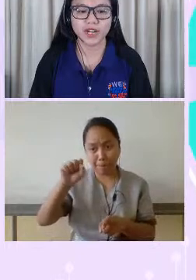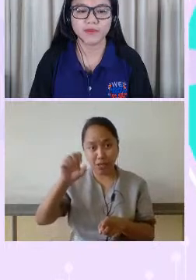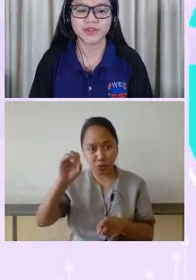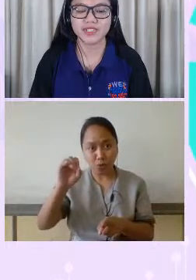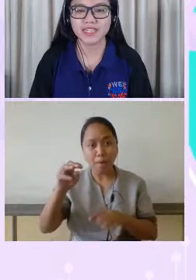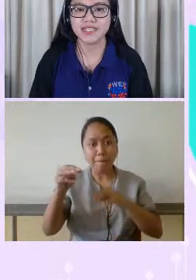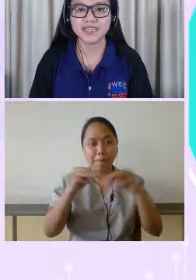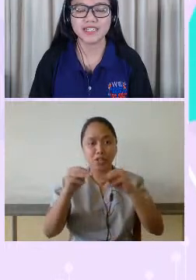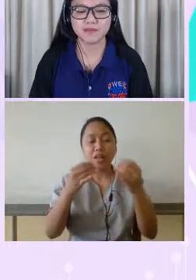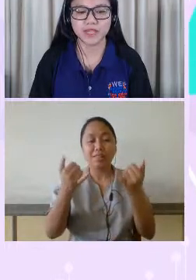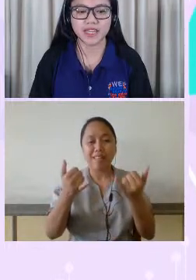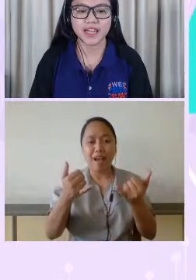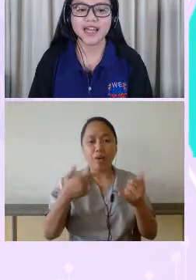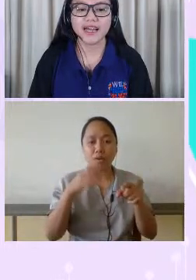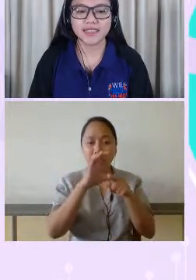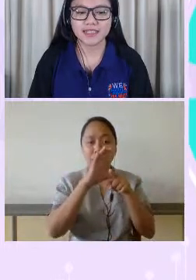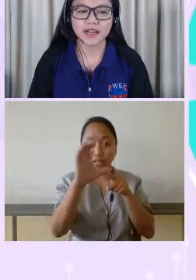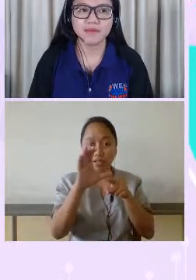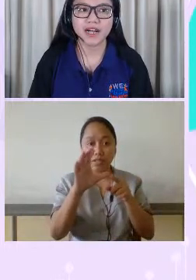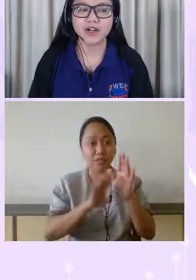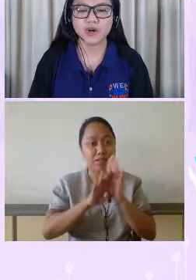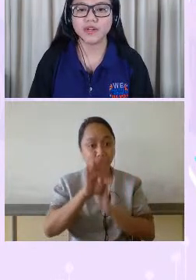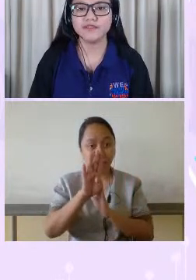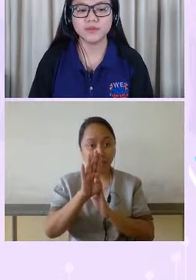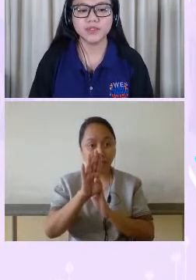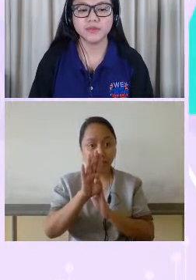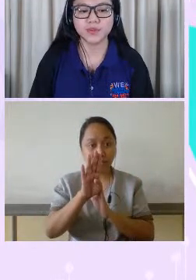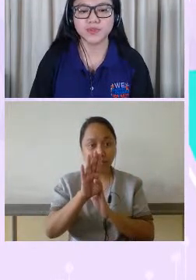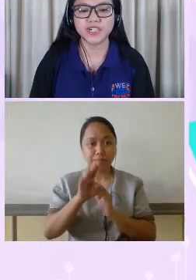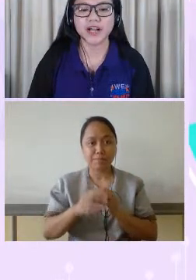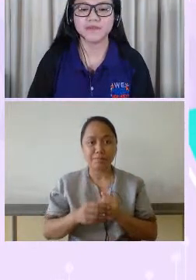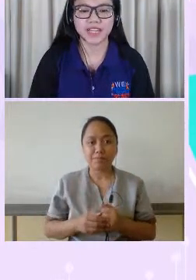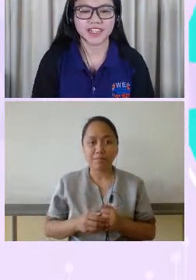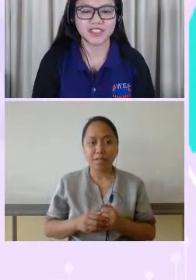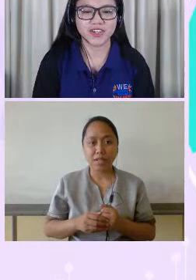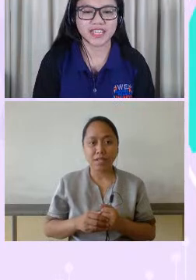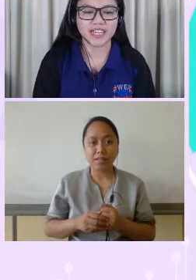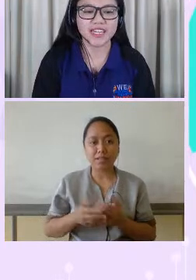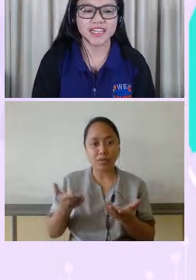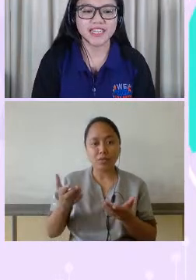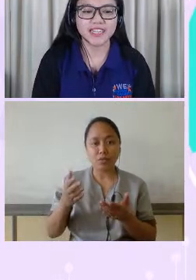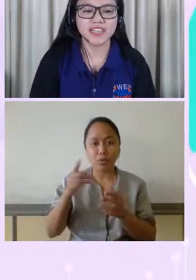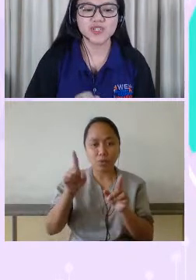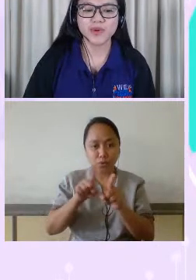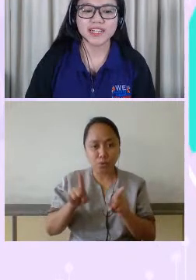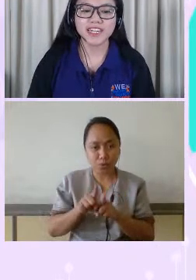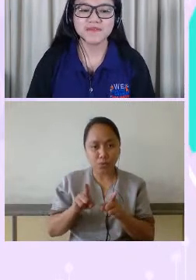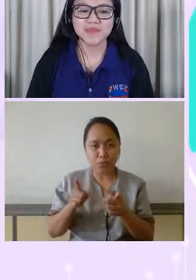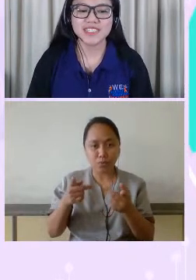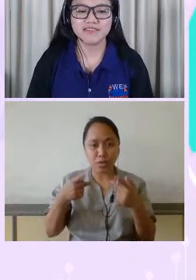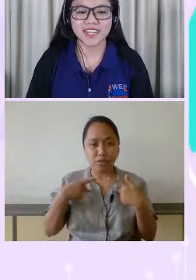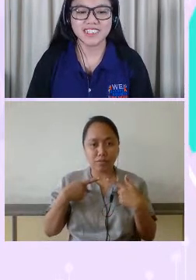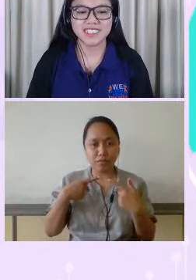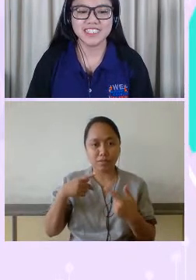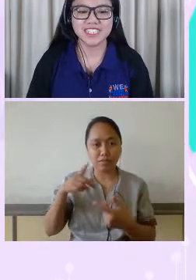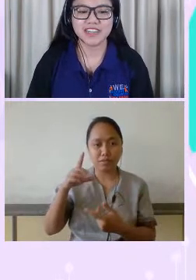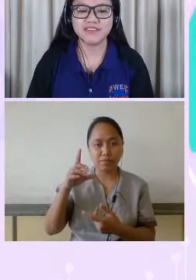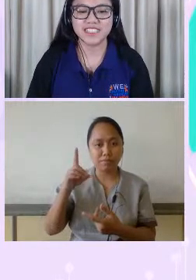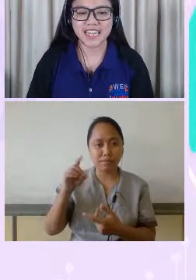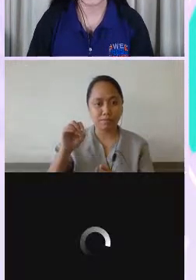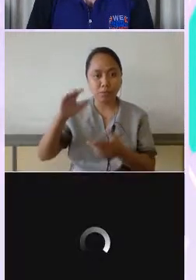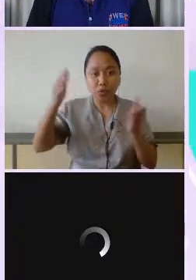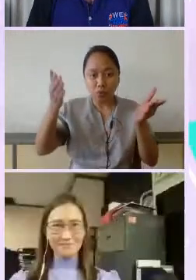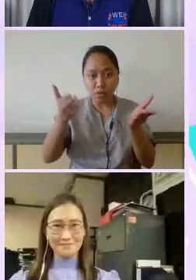Support Program or CDSP at Tabang OFW program ng DOLE. Let's welcome Ms. Evangeline